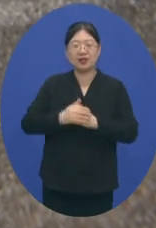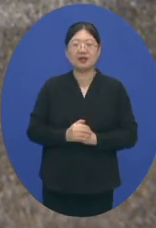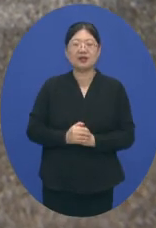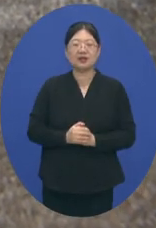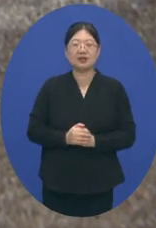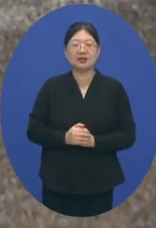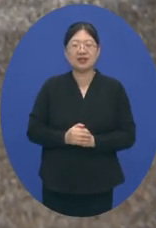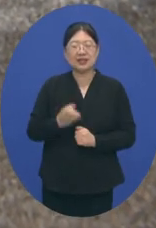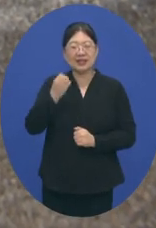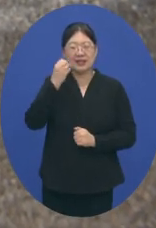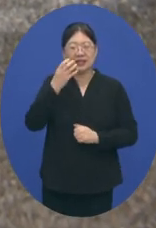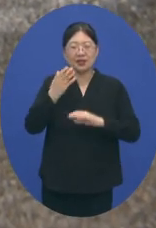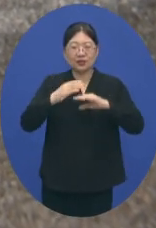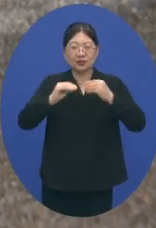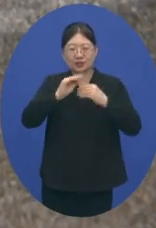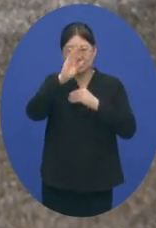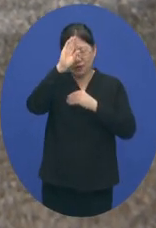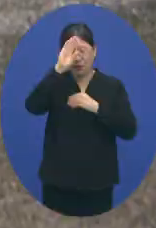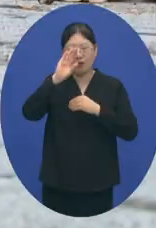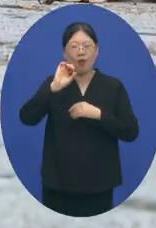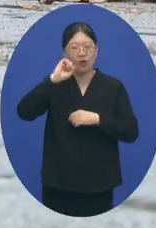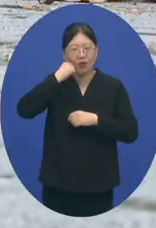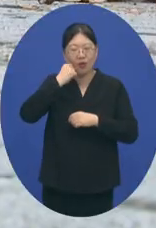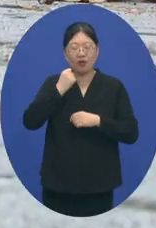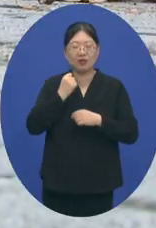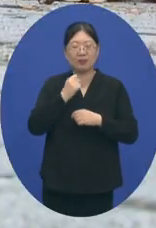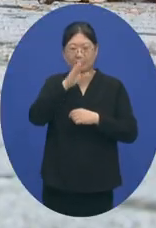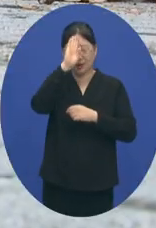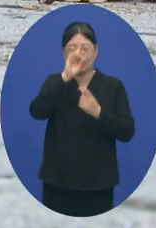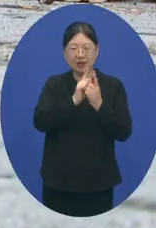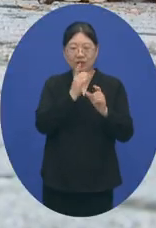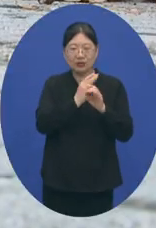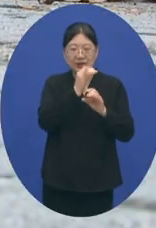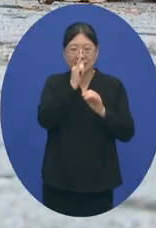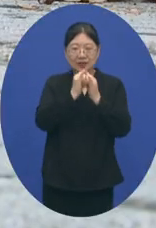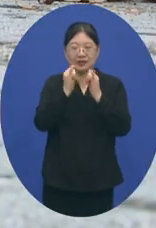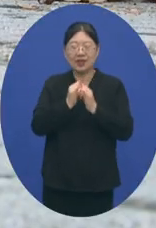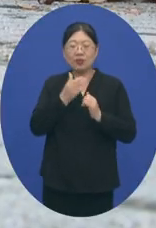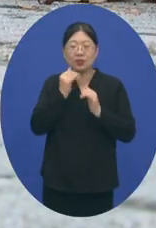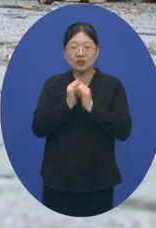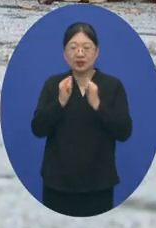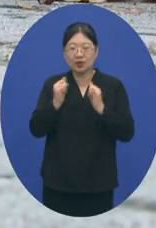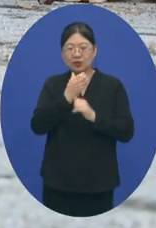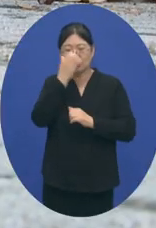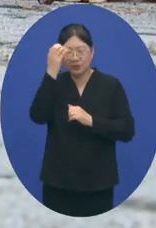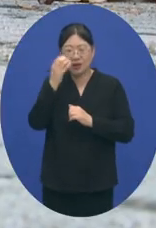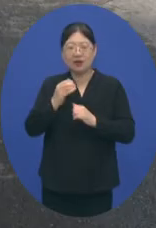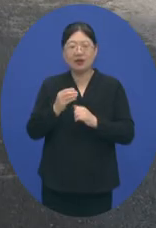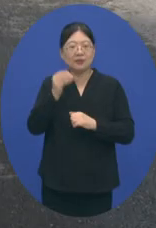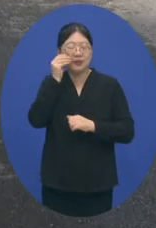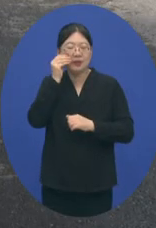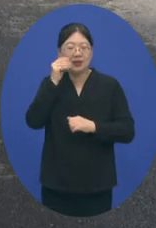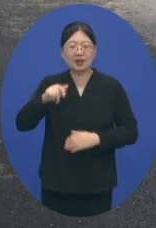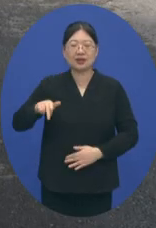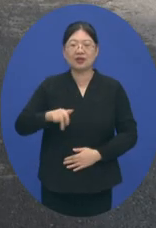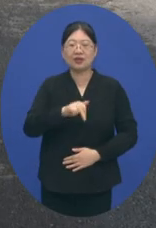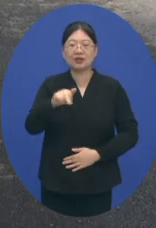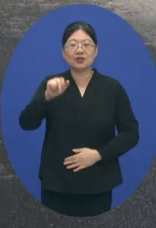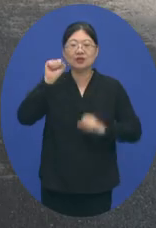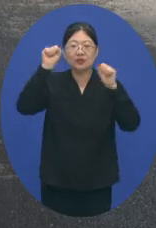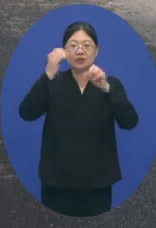희귀 난치성 근육병을 앓고 있는 신선아 씨. 사회복지사를 꿈꾸며 공부하는 중에 틈틈이 짬을 내 걷기 운동을 하고